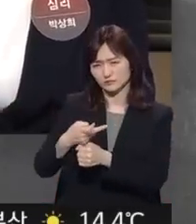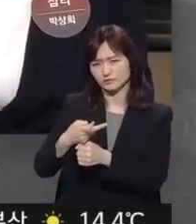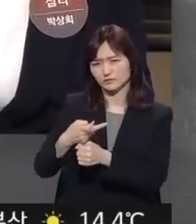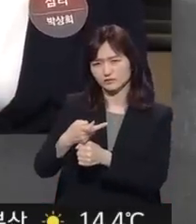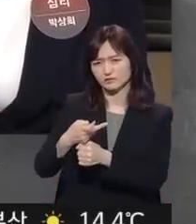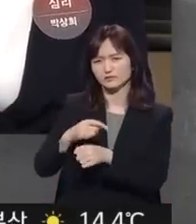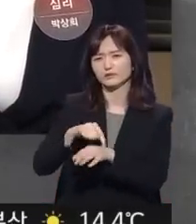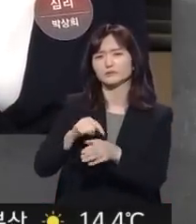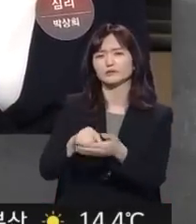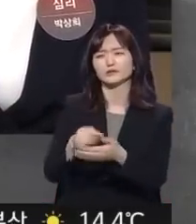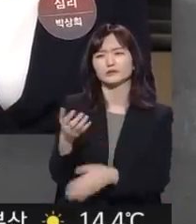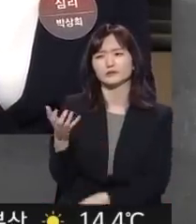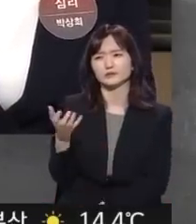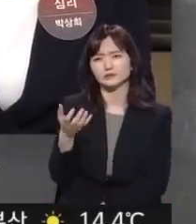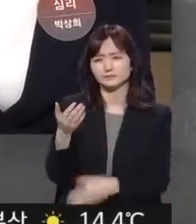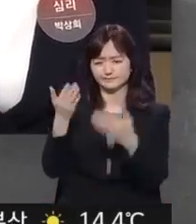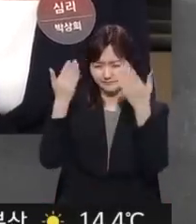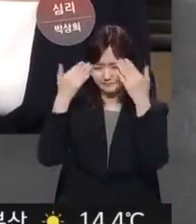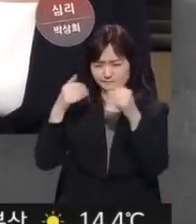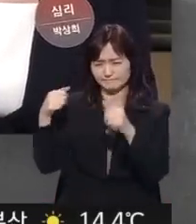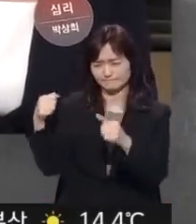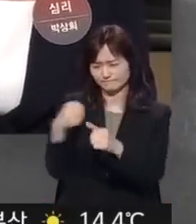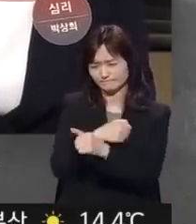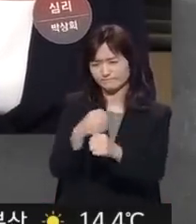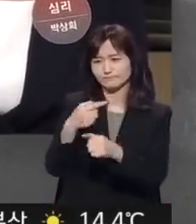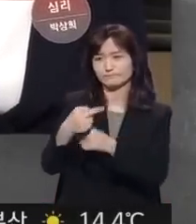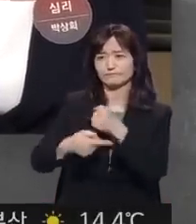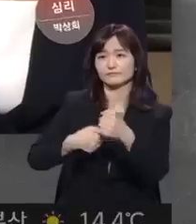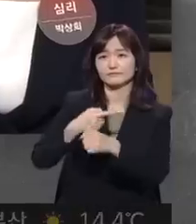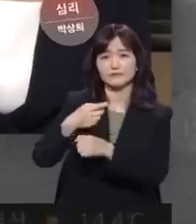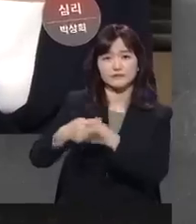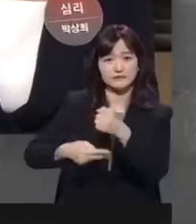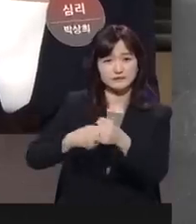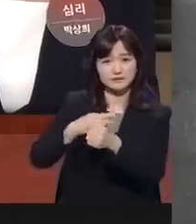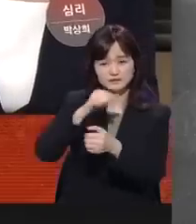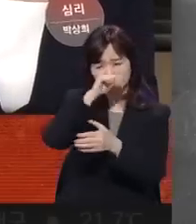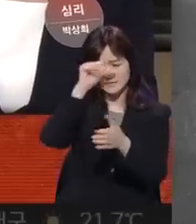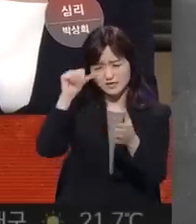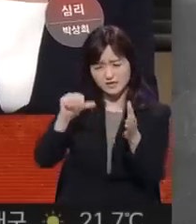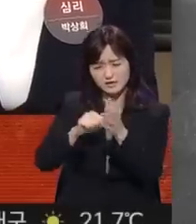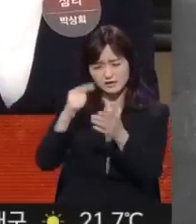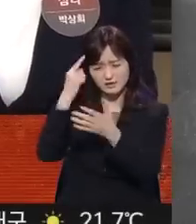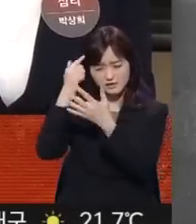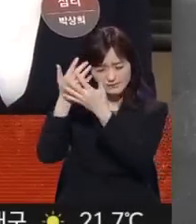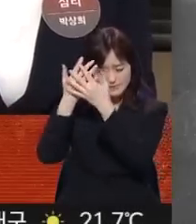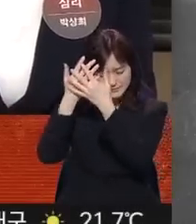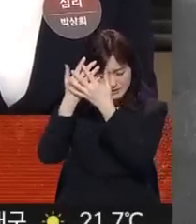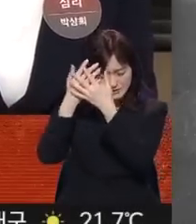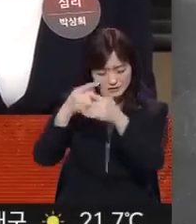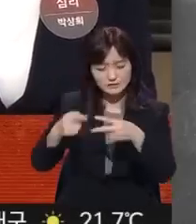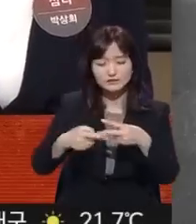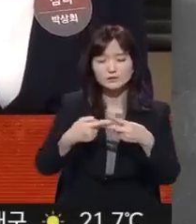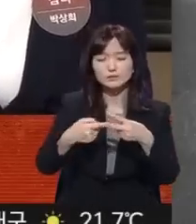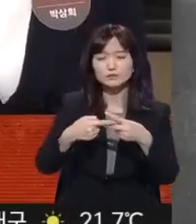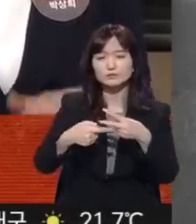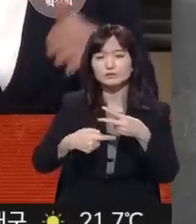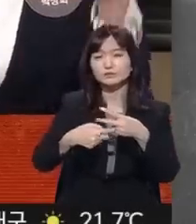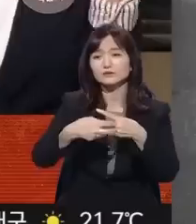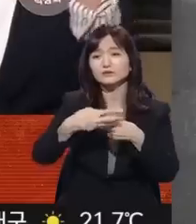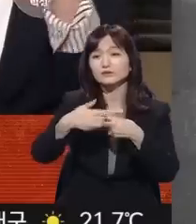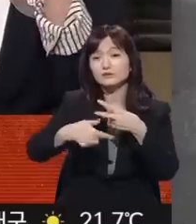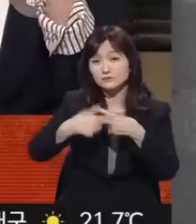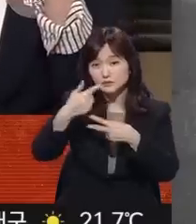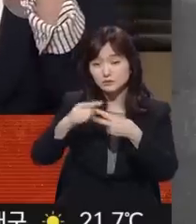아프더라고요. 사실 이런 학교폭력은 1년, 2년만 당해도 평생 가는 트라우마가 되는데 초등학교 때부터 중고등학교, 거기가